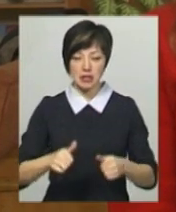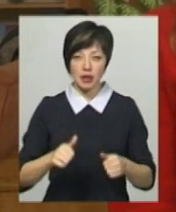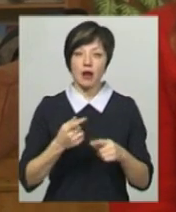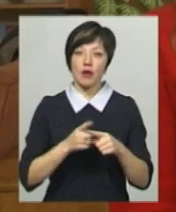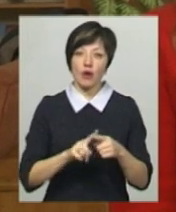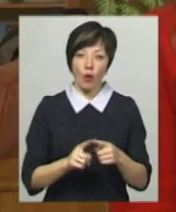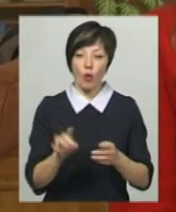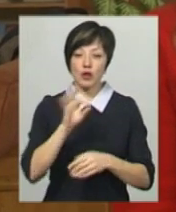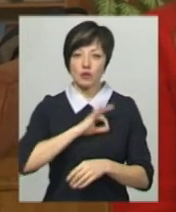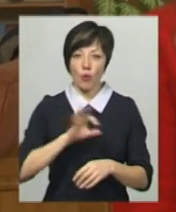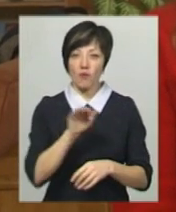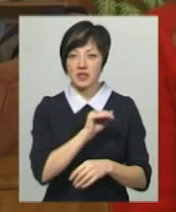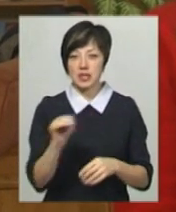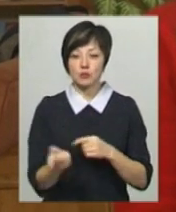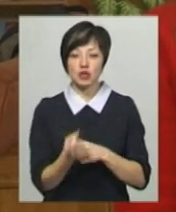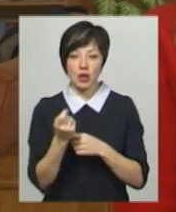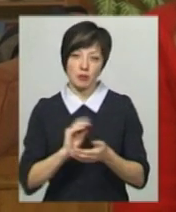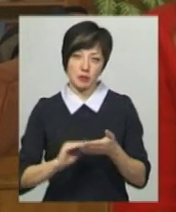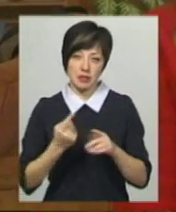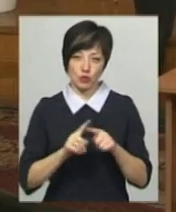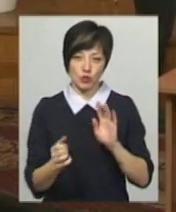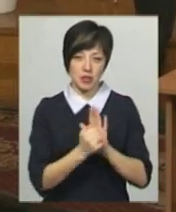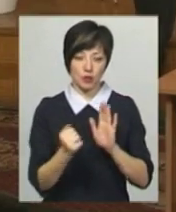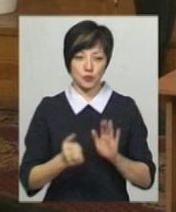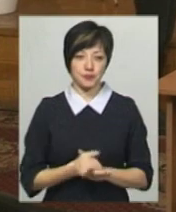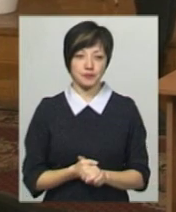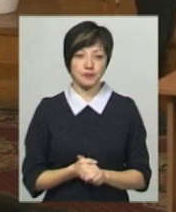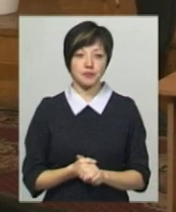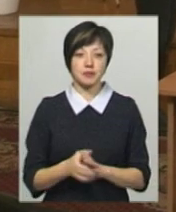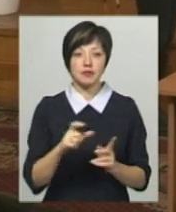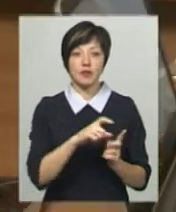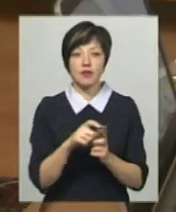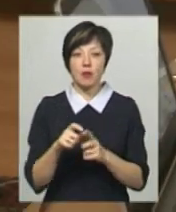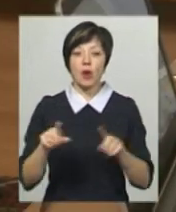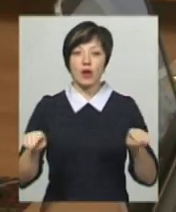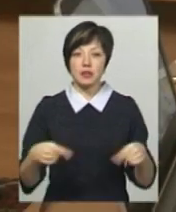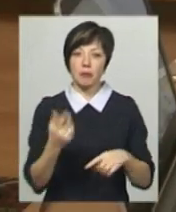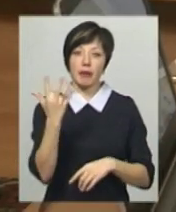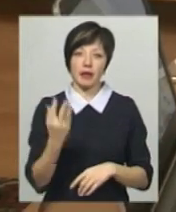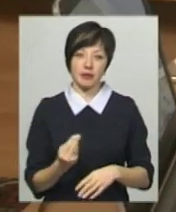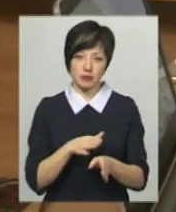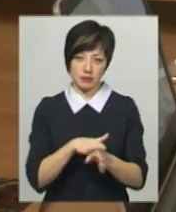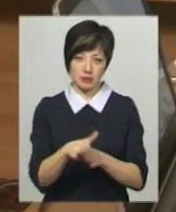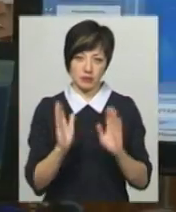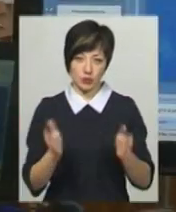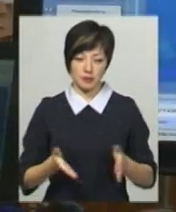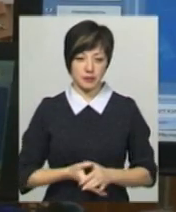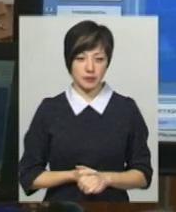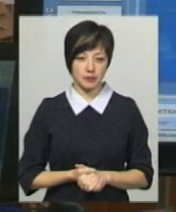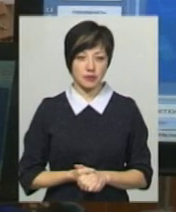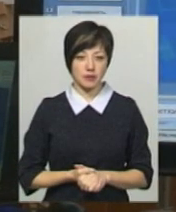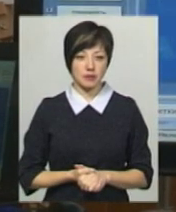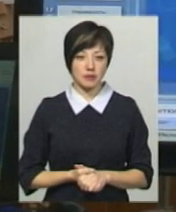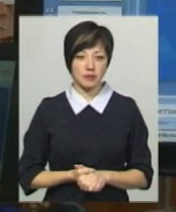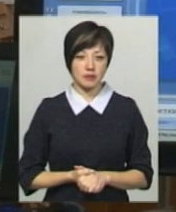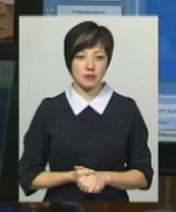користуватися джерелами, офіційними джерелами для того, щоб написати цю статтю. За словами організаторів, марафон триватиме 5 днів. Олександра Карпунець, Віктор Кривий,